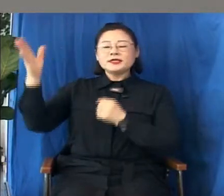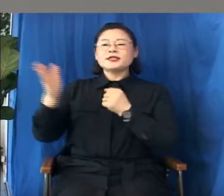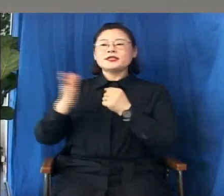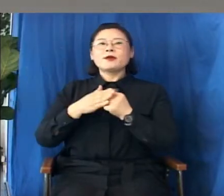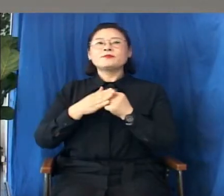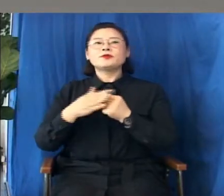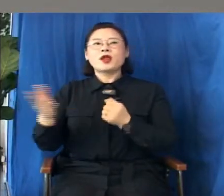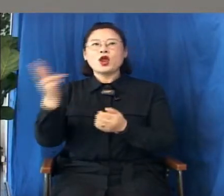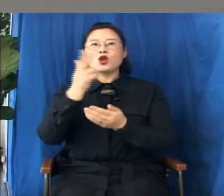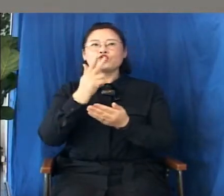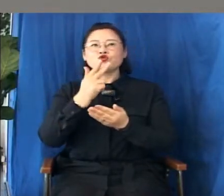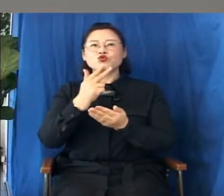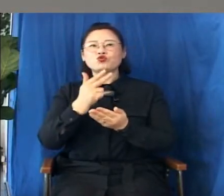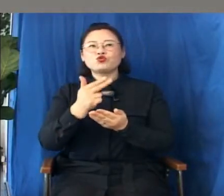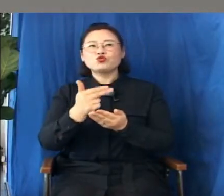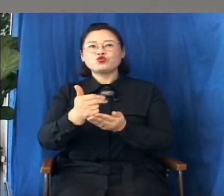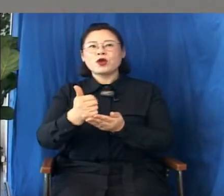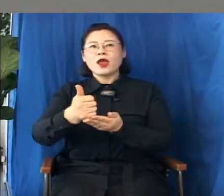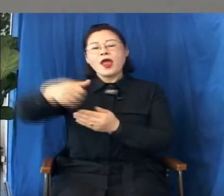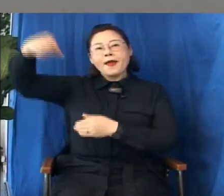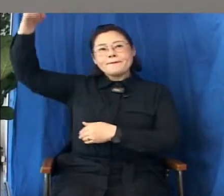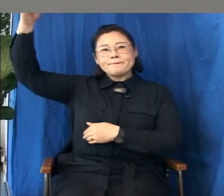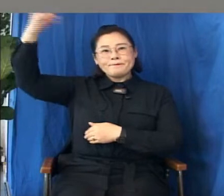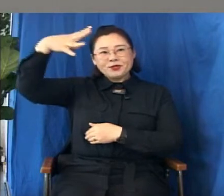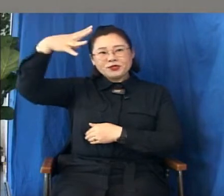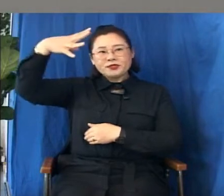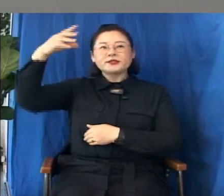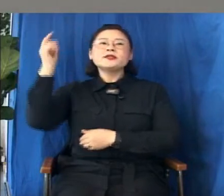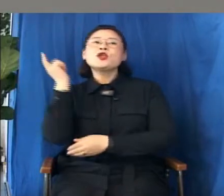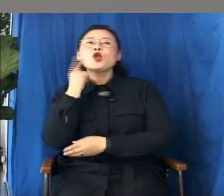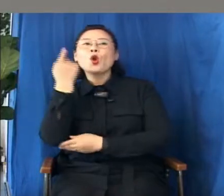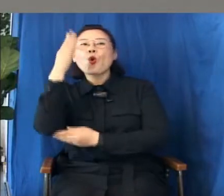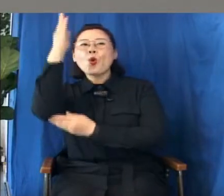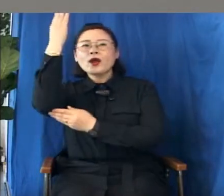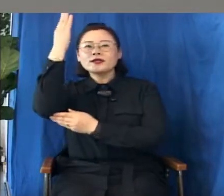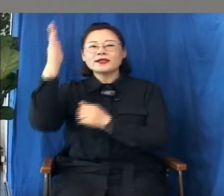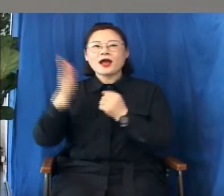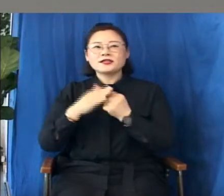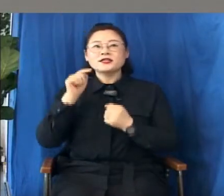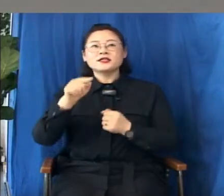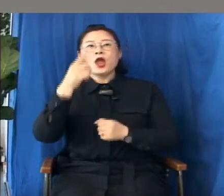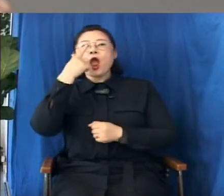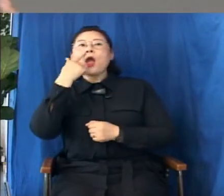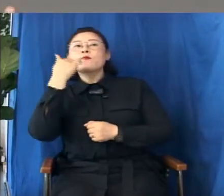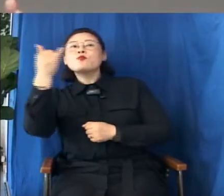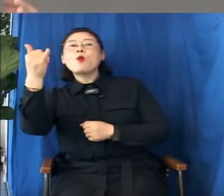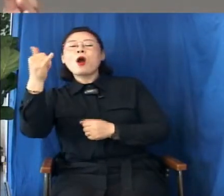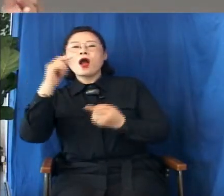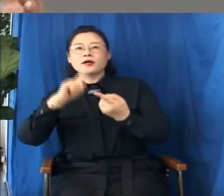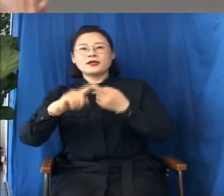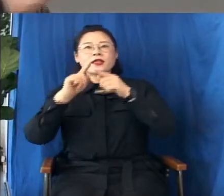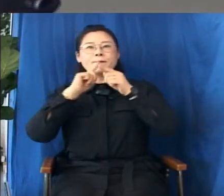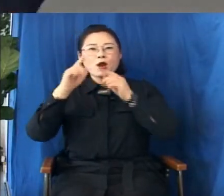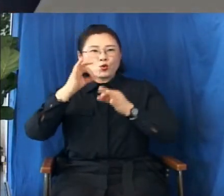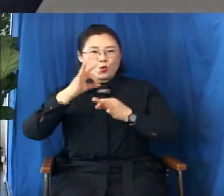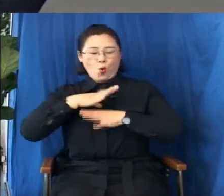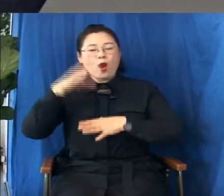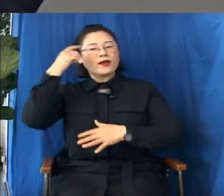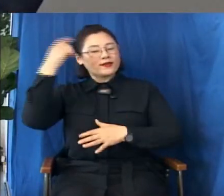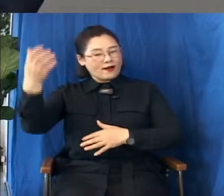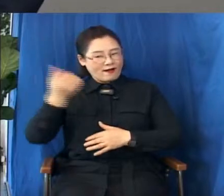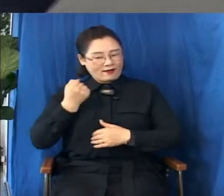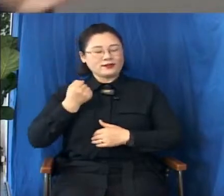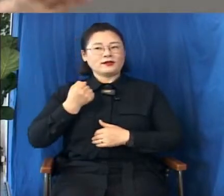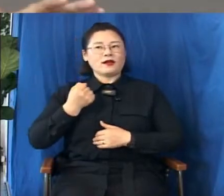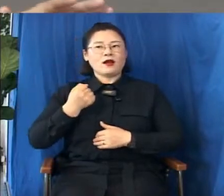하니 그의 부모가 그에 대한 말을 놀랍게 여기더라. 그러니까 메시아가 왔을 때 온 세상에